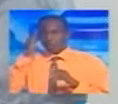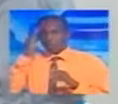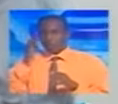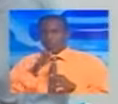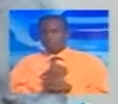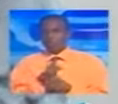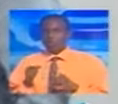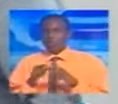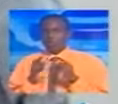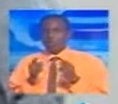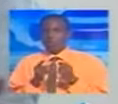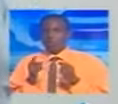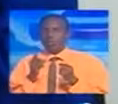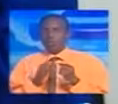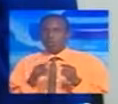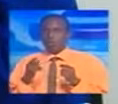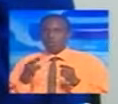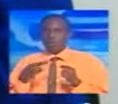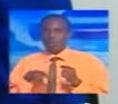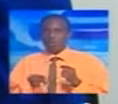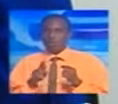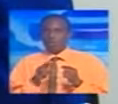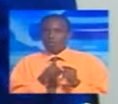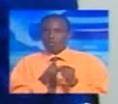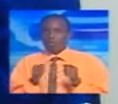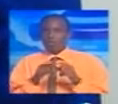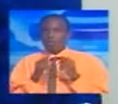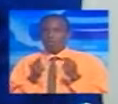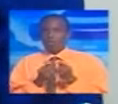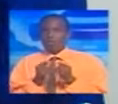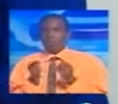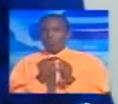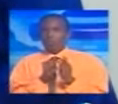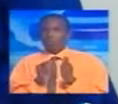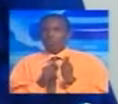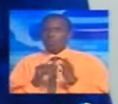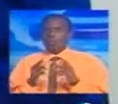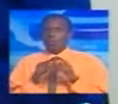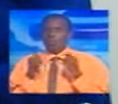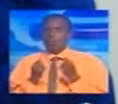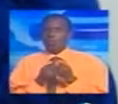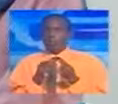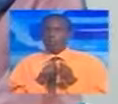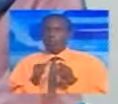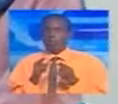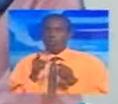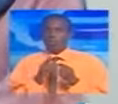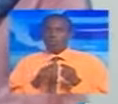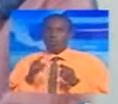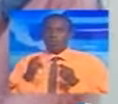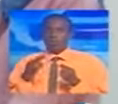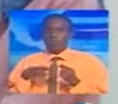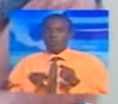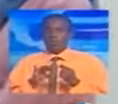cette formation sur la rédaction administrative a été initiée afin d'offrir un apport didactique au personnel de l'administration dans les techniques de